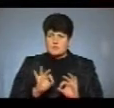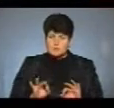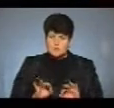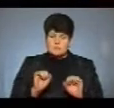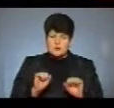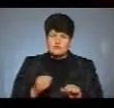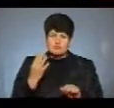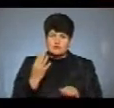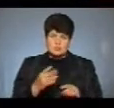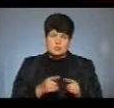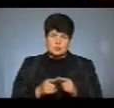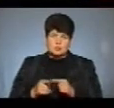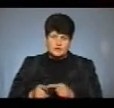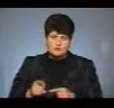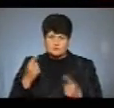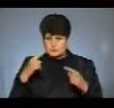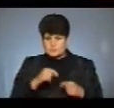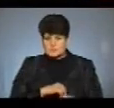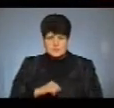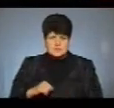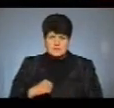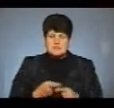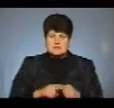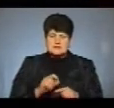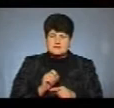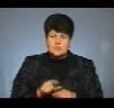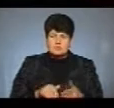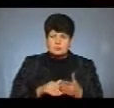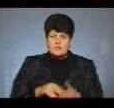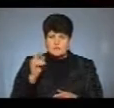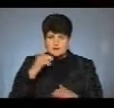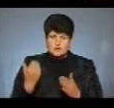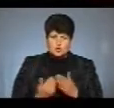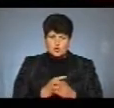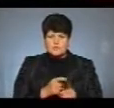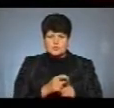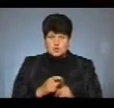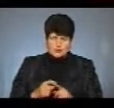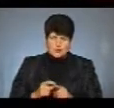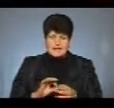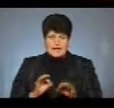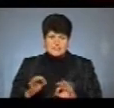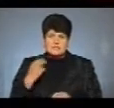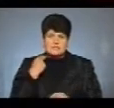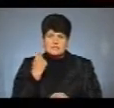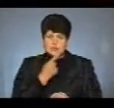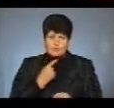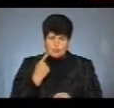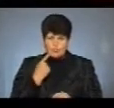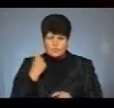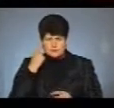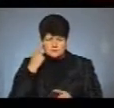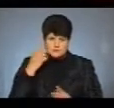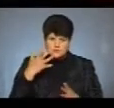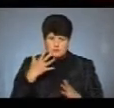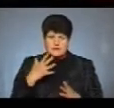«Чотири кути», яку вона вигадала сама. Це завдання допомагає вивчити нові слова та речення англійською мовою, критично мислити